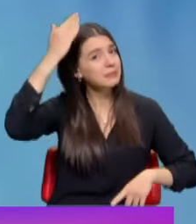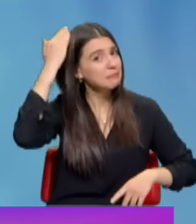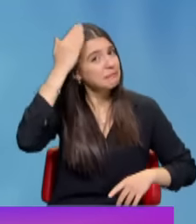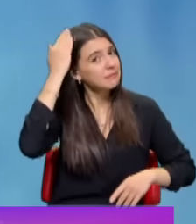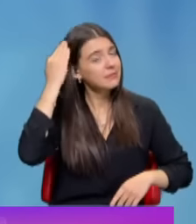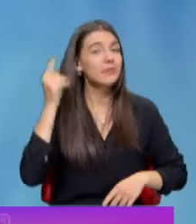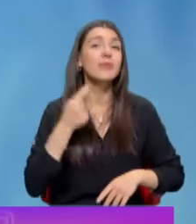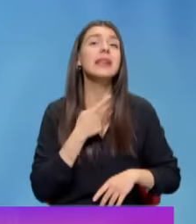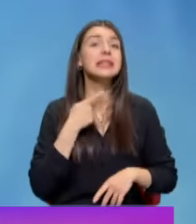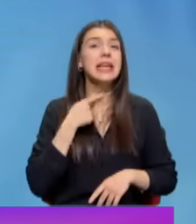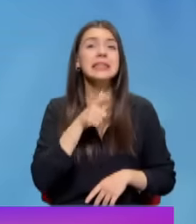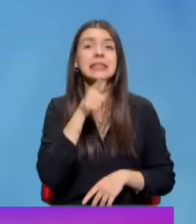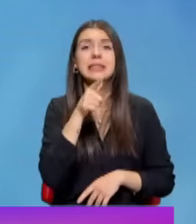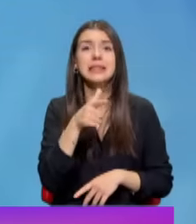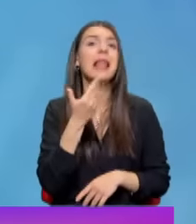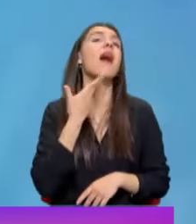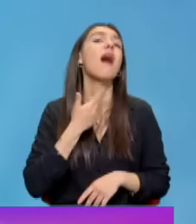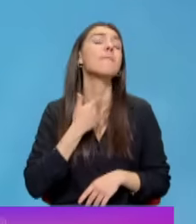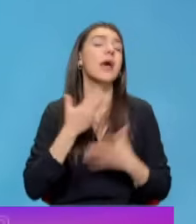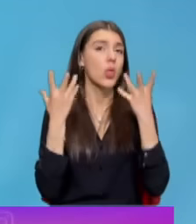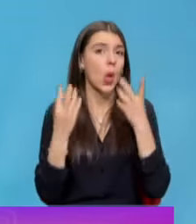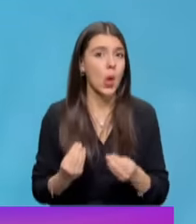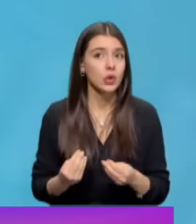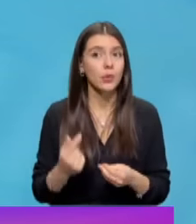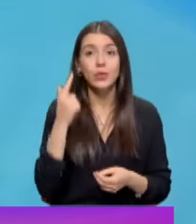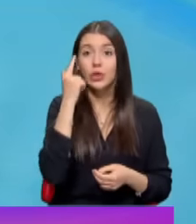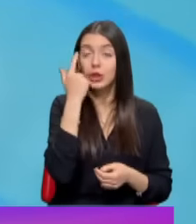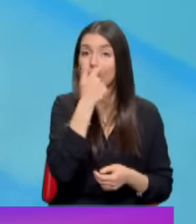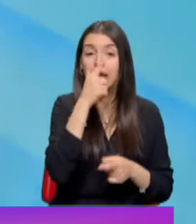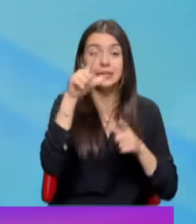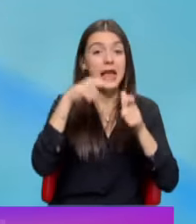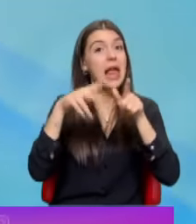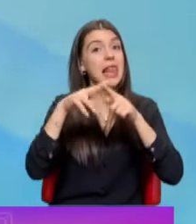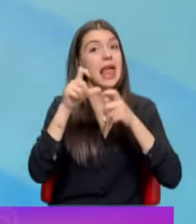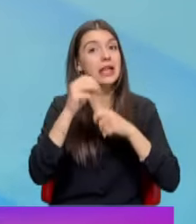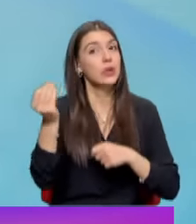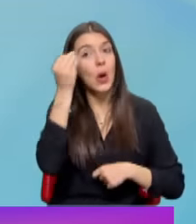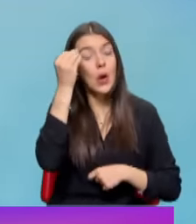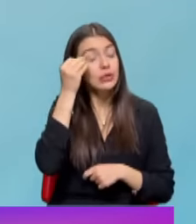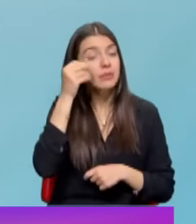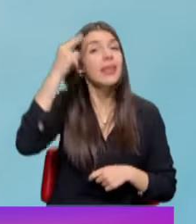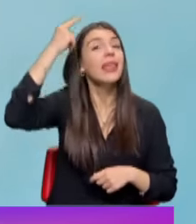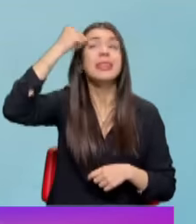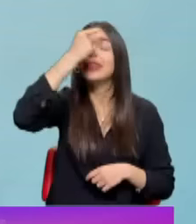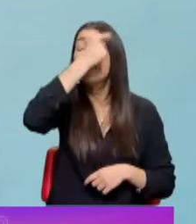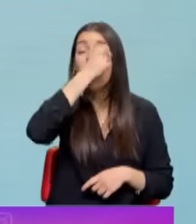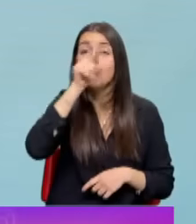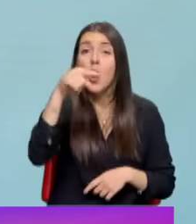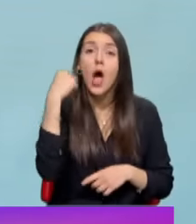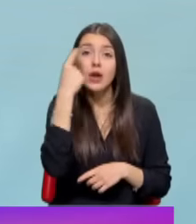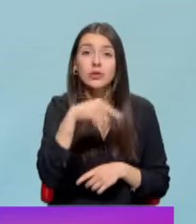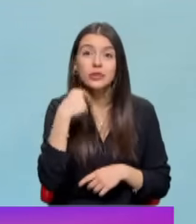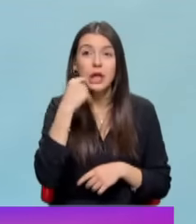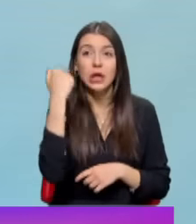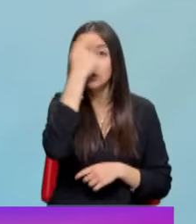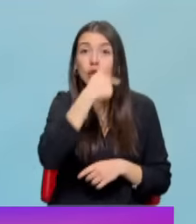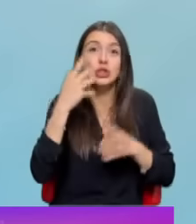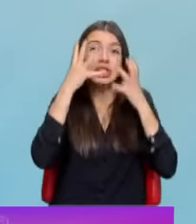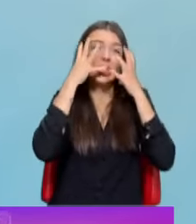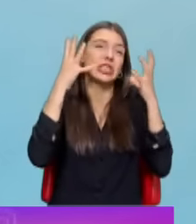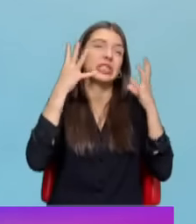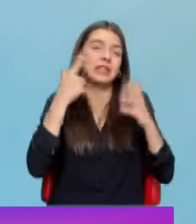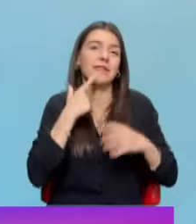tellerimden ameliyat oldum. Gözlerime akıllı lens takıldı. Kortizonlu damla damlatılıyor. Kortizon yüzümde şişlikler